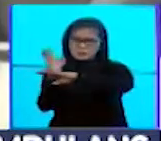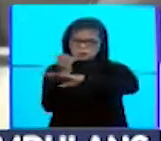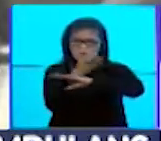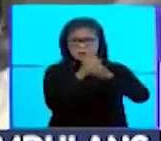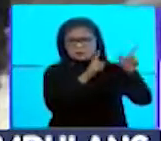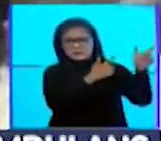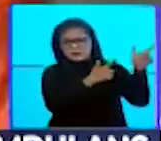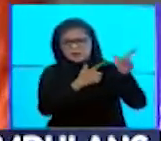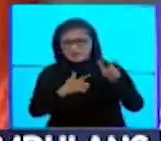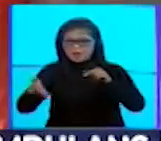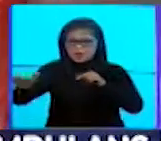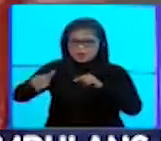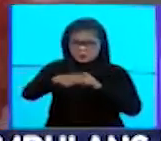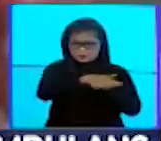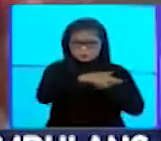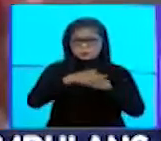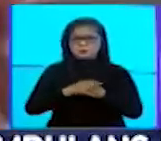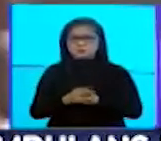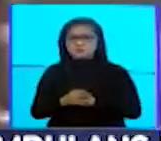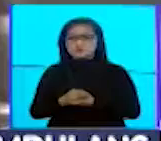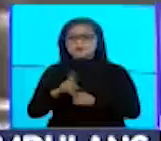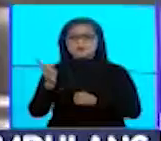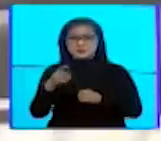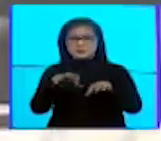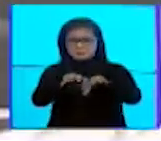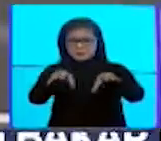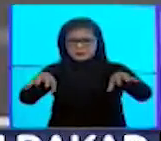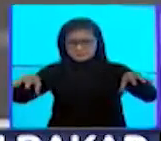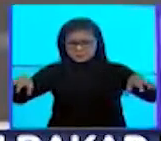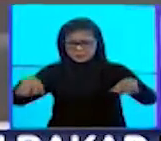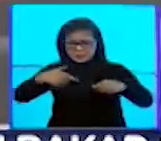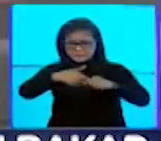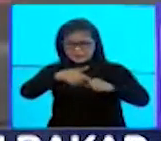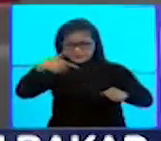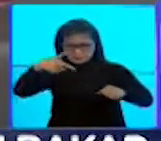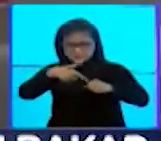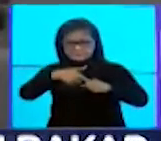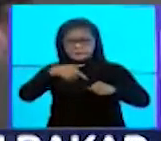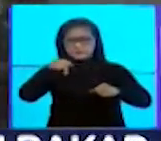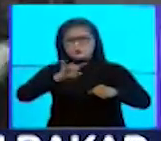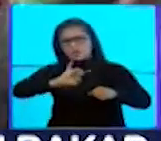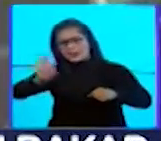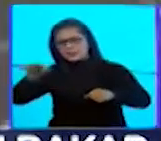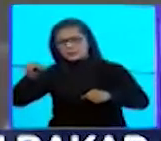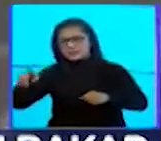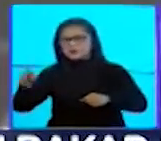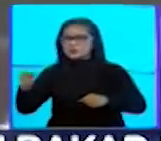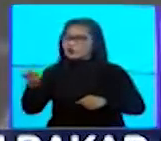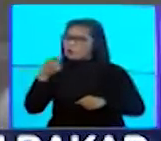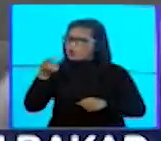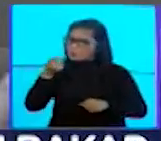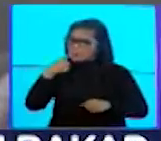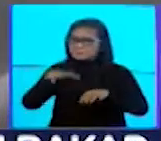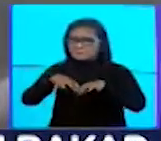Banyuwangi. Selain melengkapi perbekalan dengan mengisi bahan bakar, sejumlah KRI juga menerima suplai obat-obatan dan barang lainnya